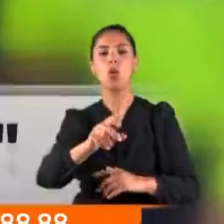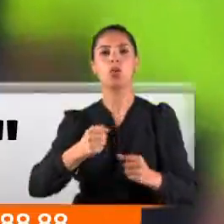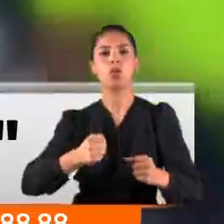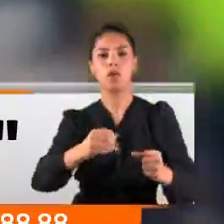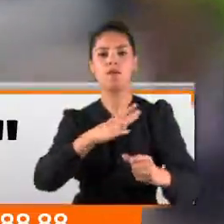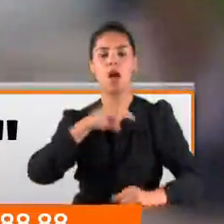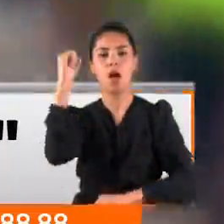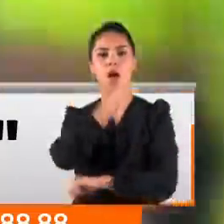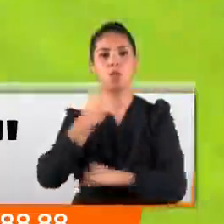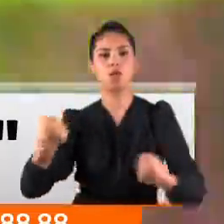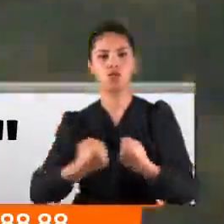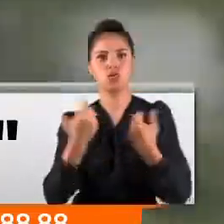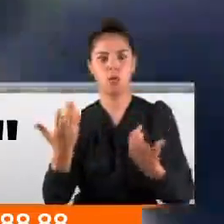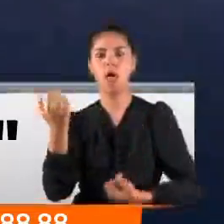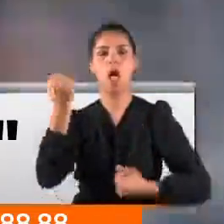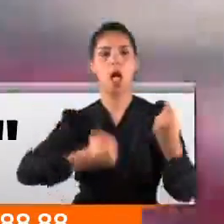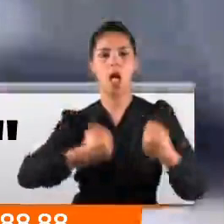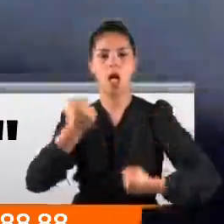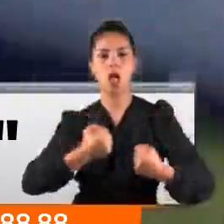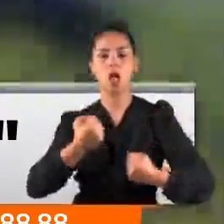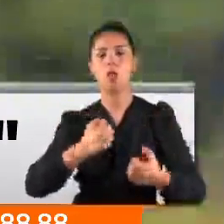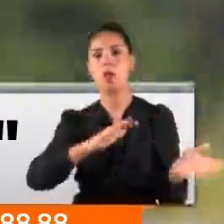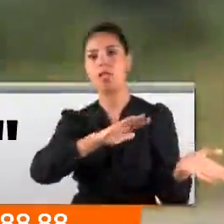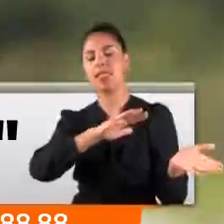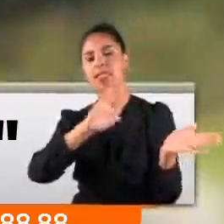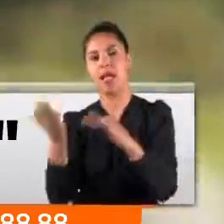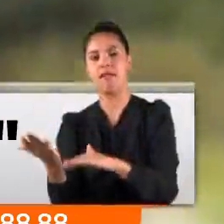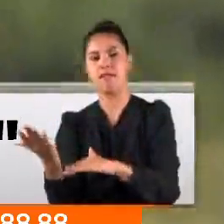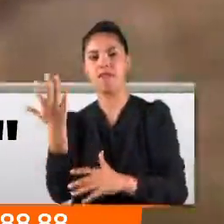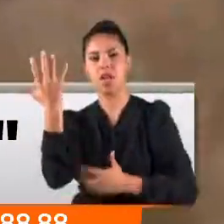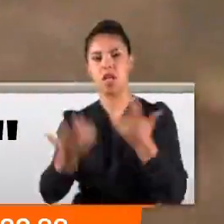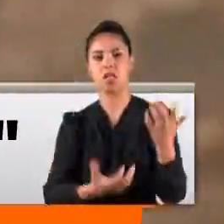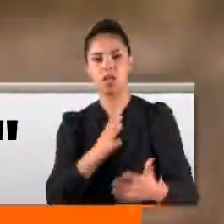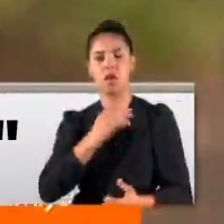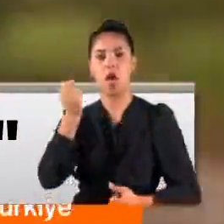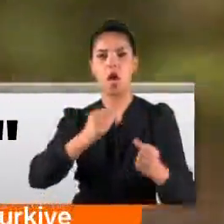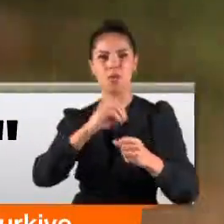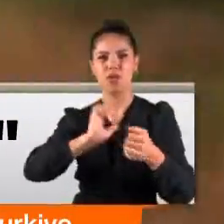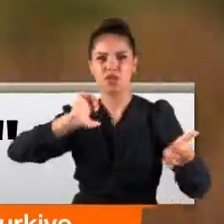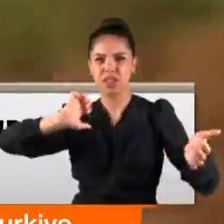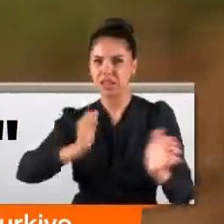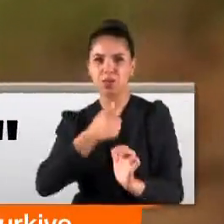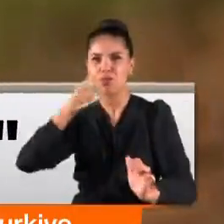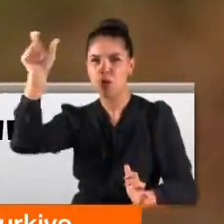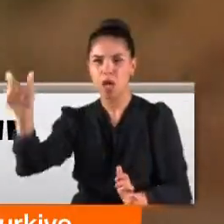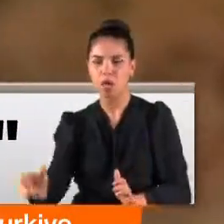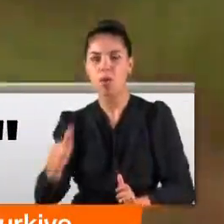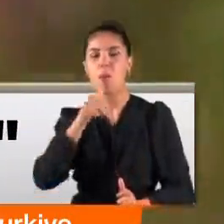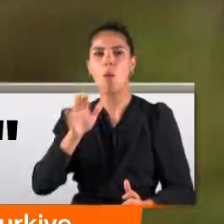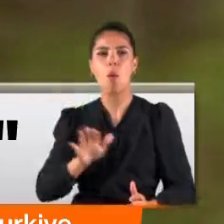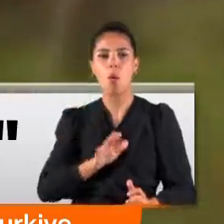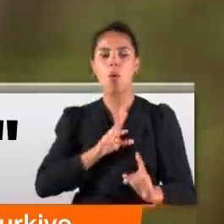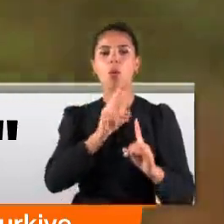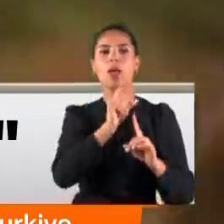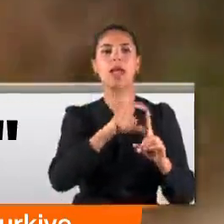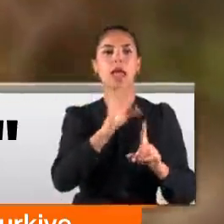bir kamyonla çarpıştı. Araç yoldan çıkarak şarampole devrildi ve alev aldı. Araçta sıkışan Tatlıses, oğlu İdo'nun yardımı